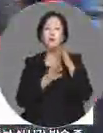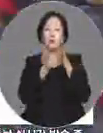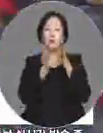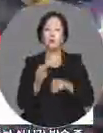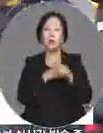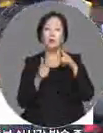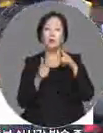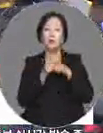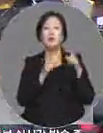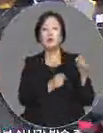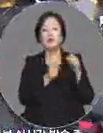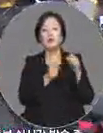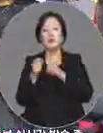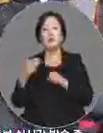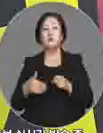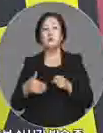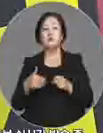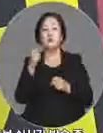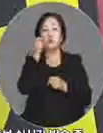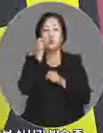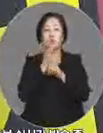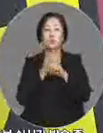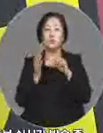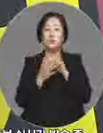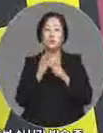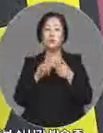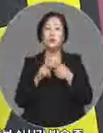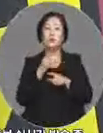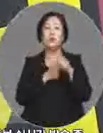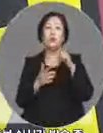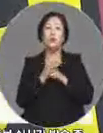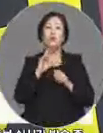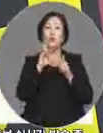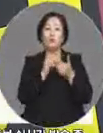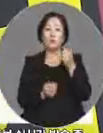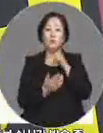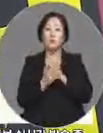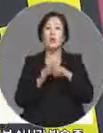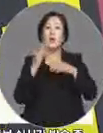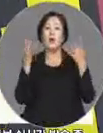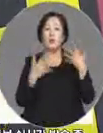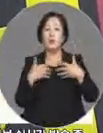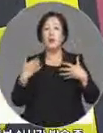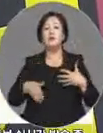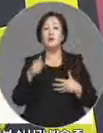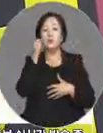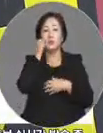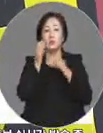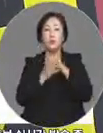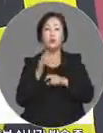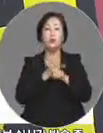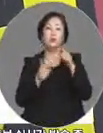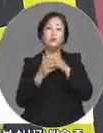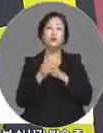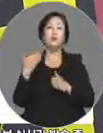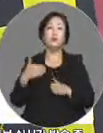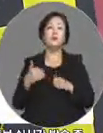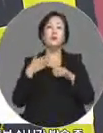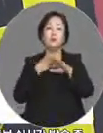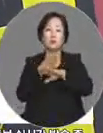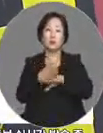연장이라는 미봉책에 그쳤다는 이유에서입니다. 국토부는 또 합의를 내팽개치며 휴지조각으로